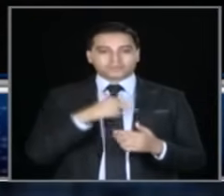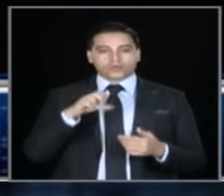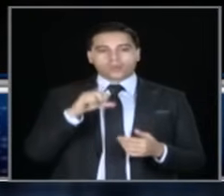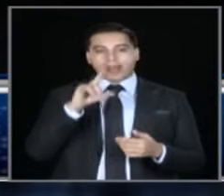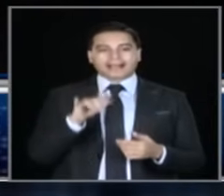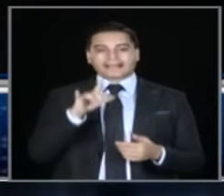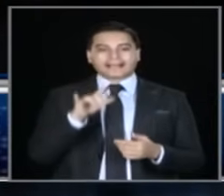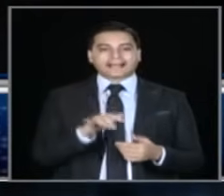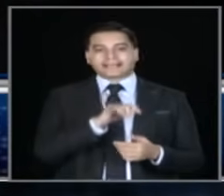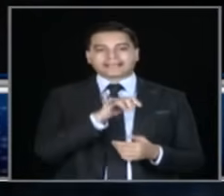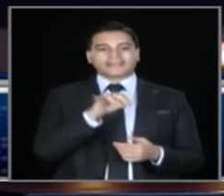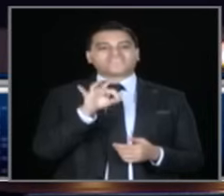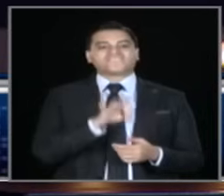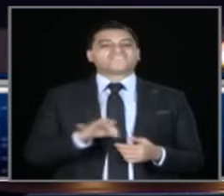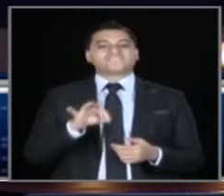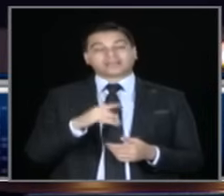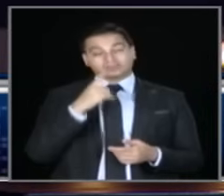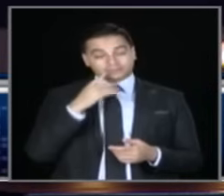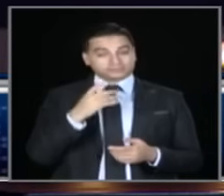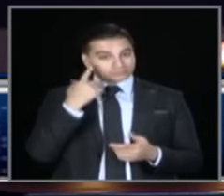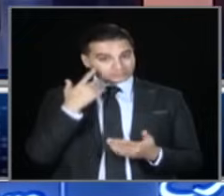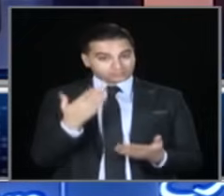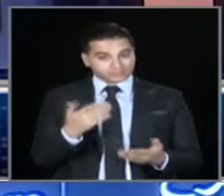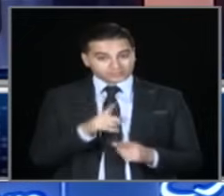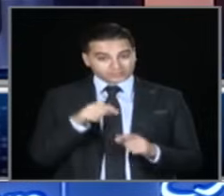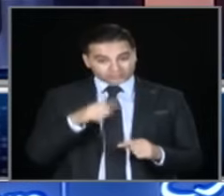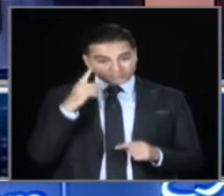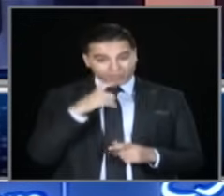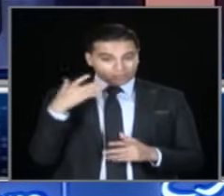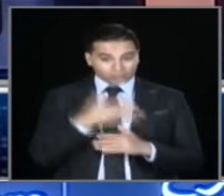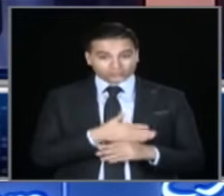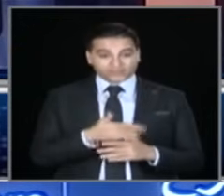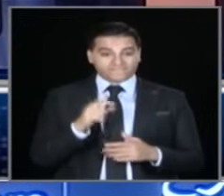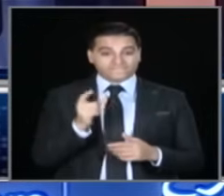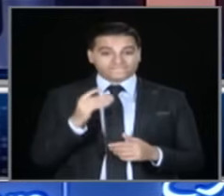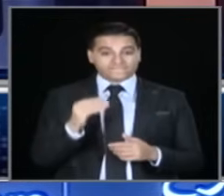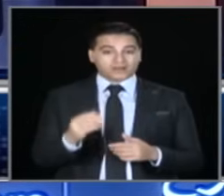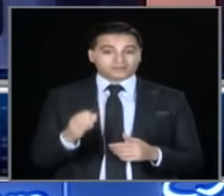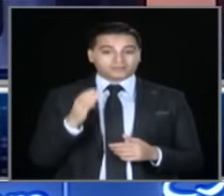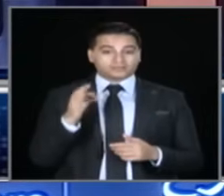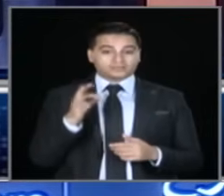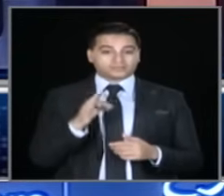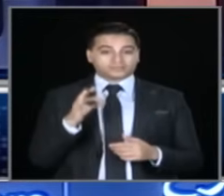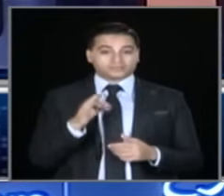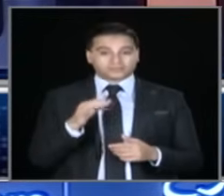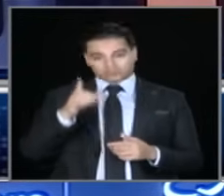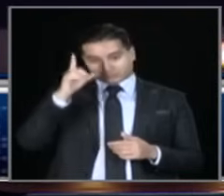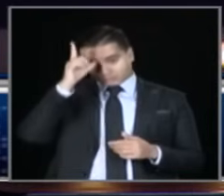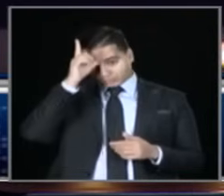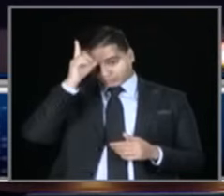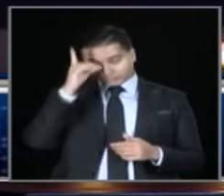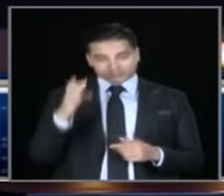فرح يا جماعة يا جماعة والله الأسئلة صعبة. إجابتك في الأردن.